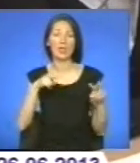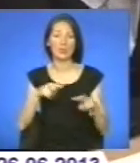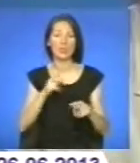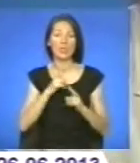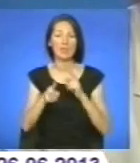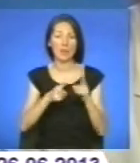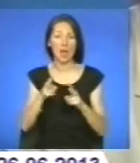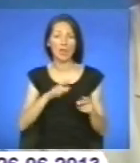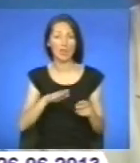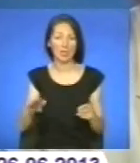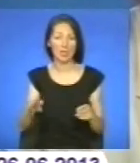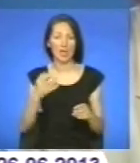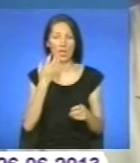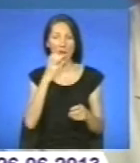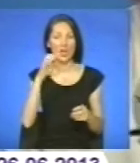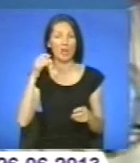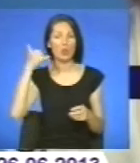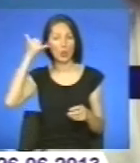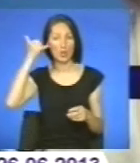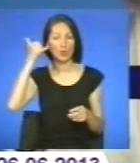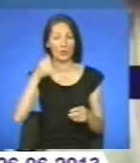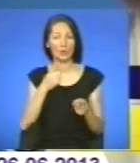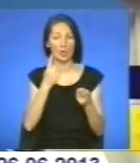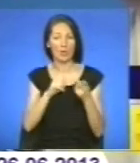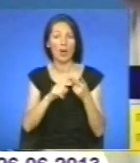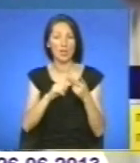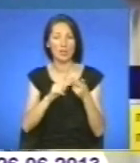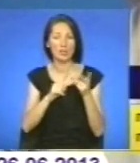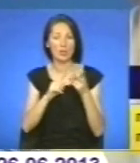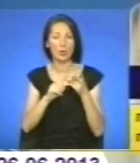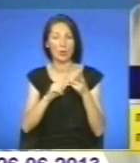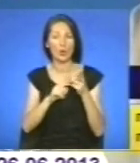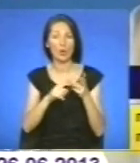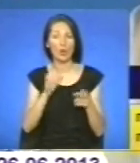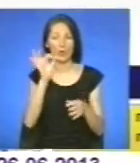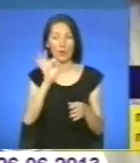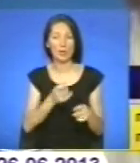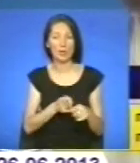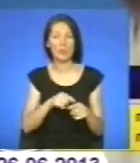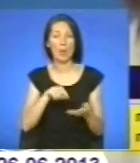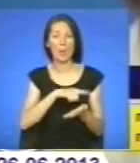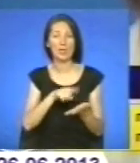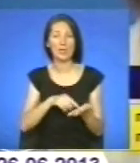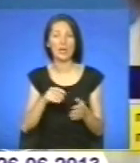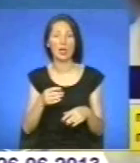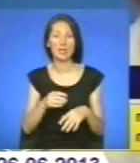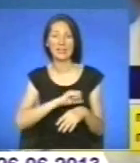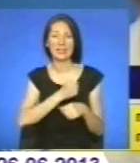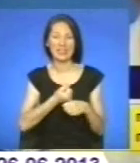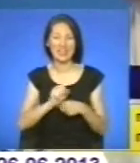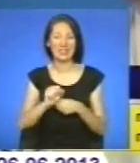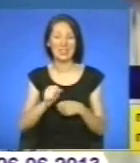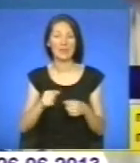організацій. 2,5% – це питання насильства та жорстокого поводження з дітьми. Проблемні стосунки в